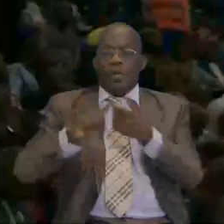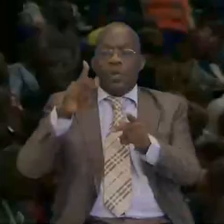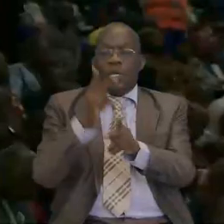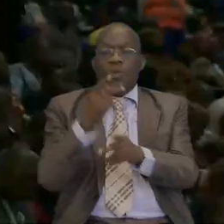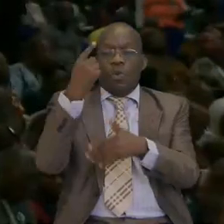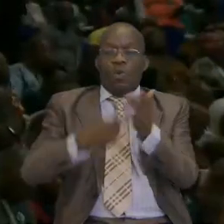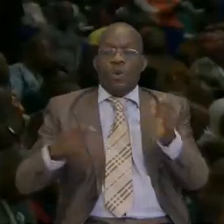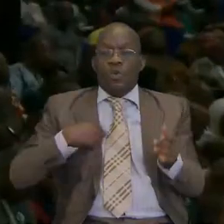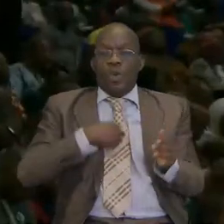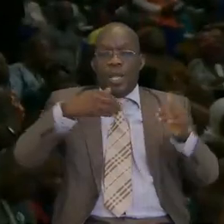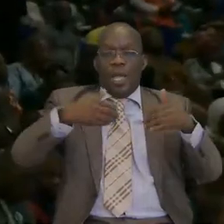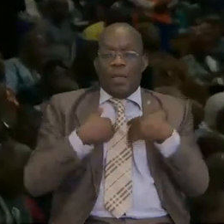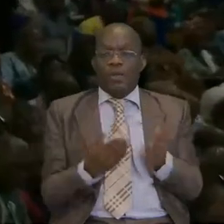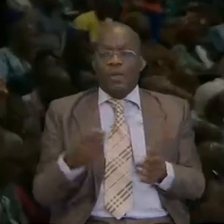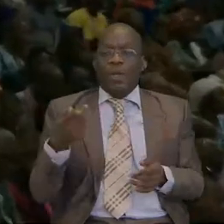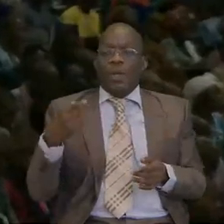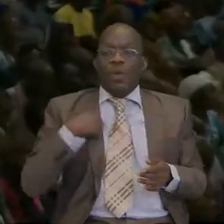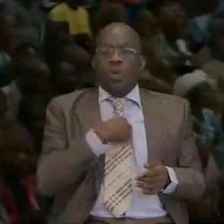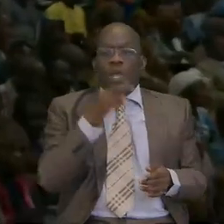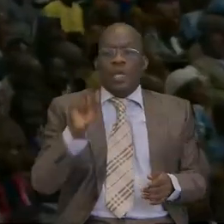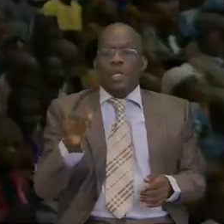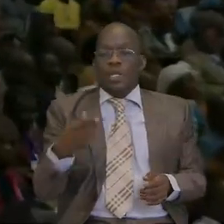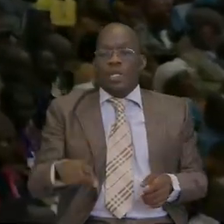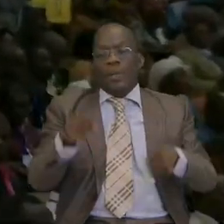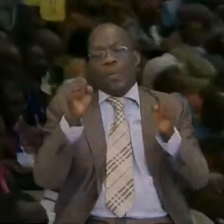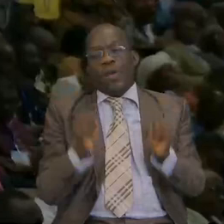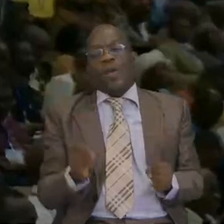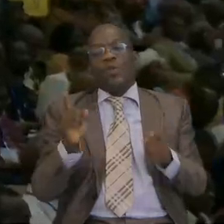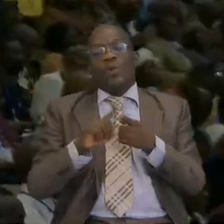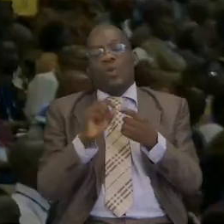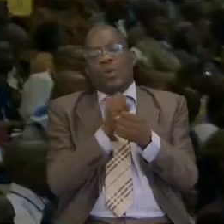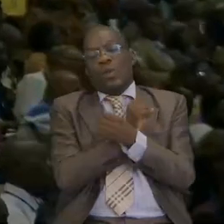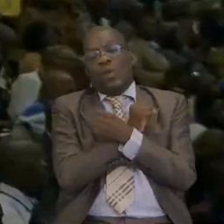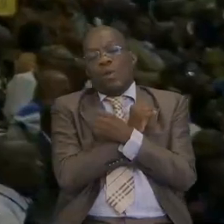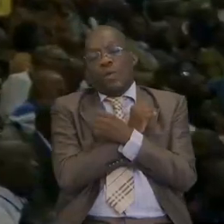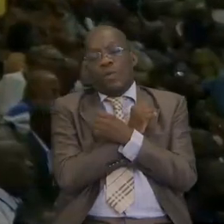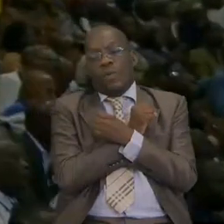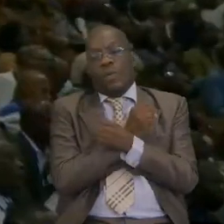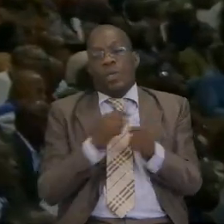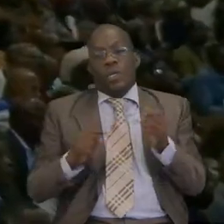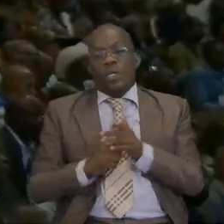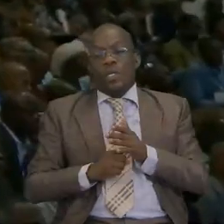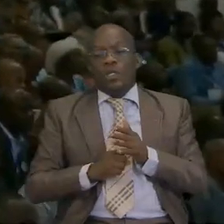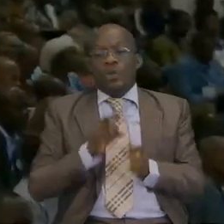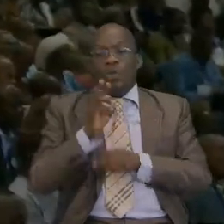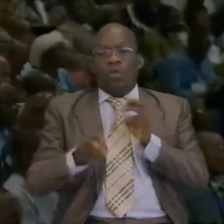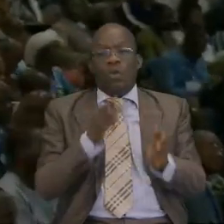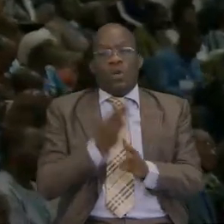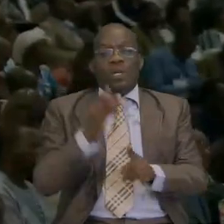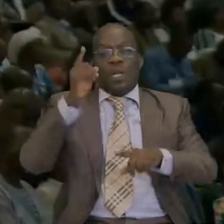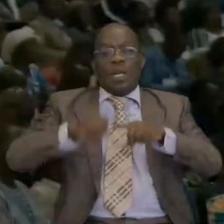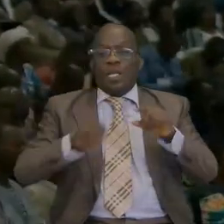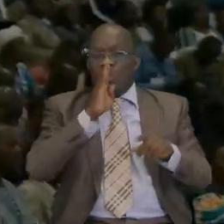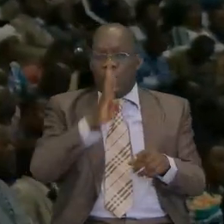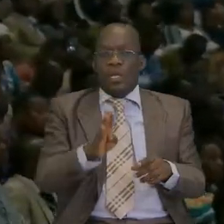que nous avons. Nous avons besoin de la puissance pour aimer. Ce monde n'a pas